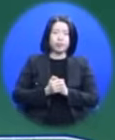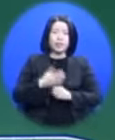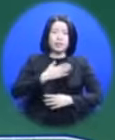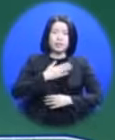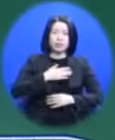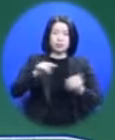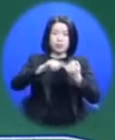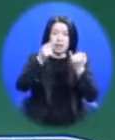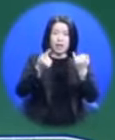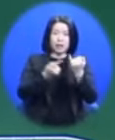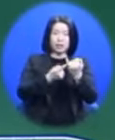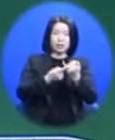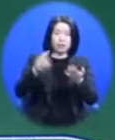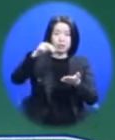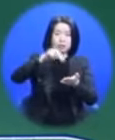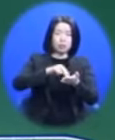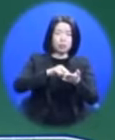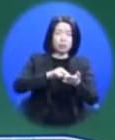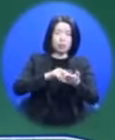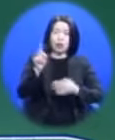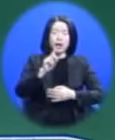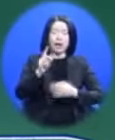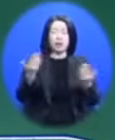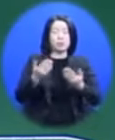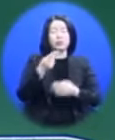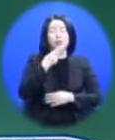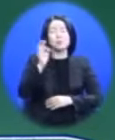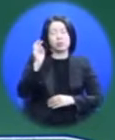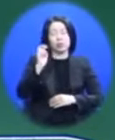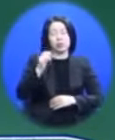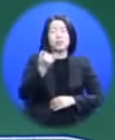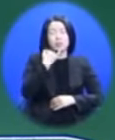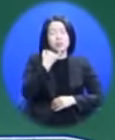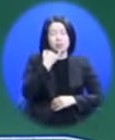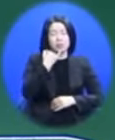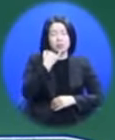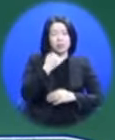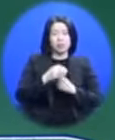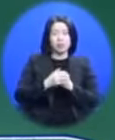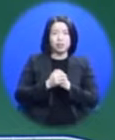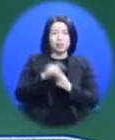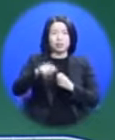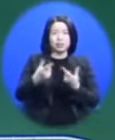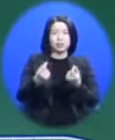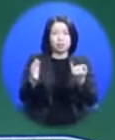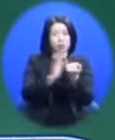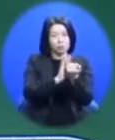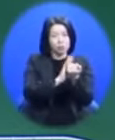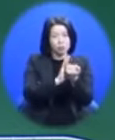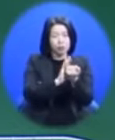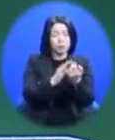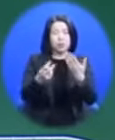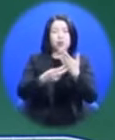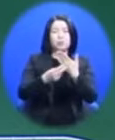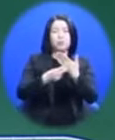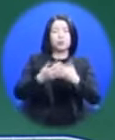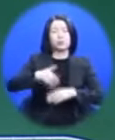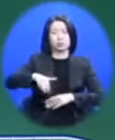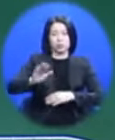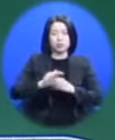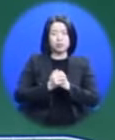저는 아내를 태우고 아무 일도 없을 거야, 괜찮을 거야 그렇게 위로하며 병원으로 갔습니다.